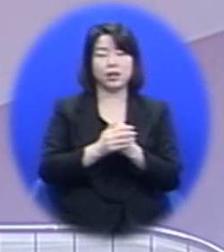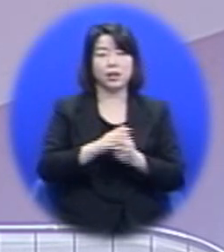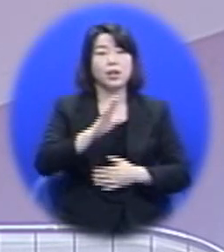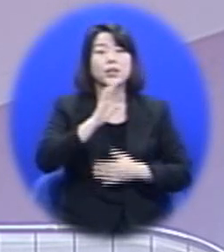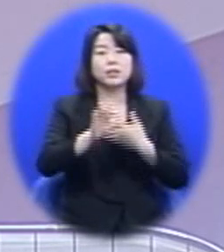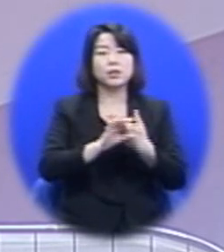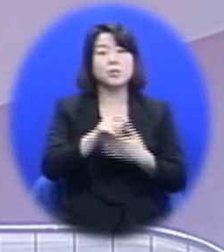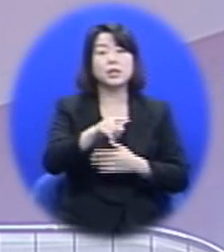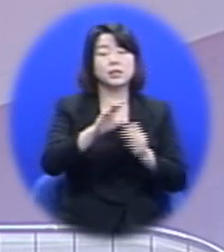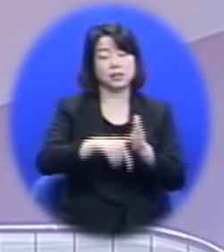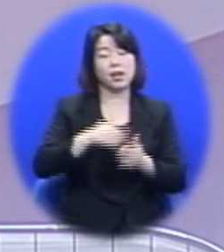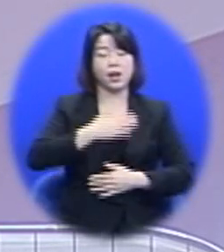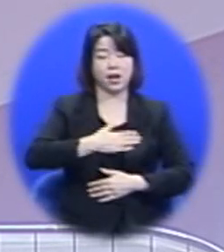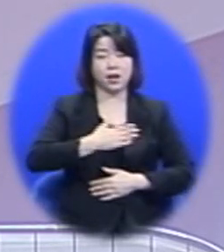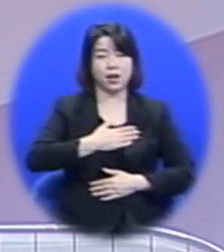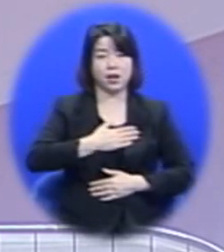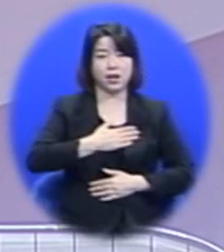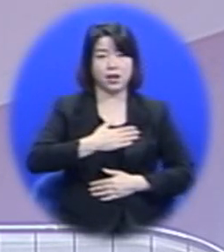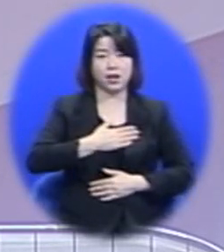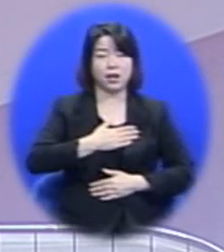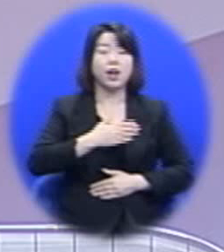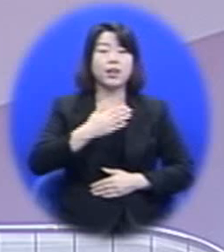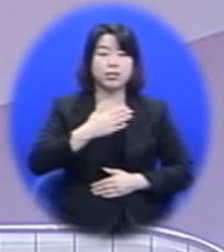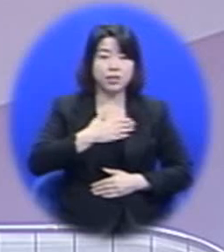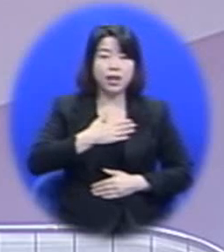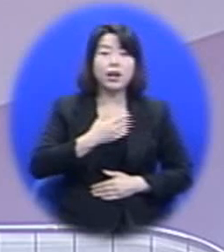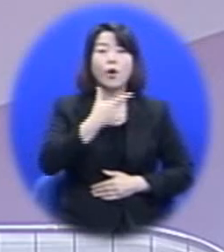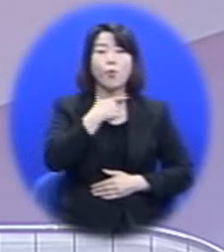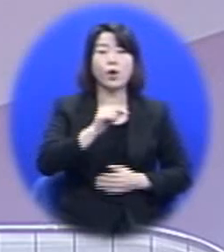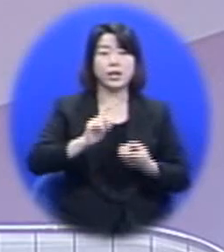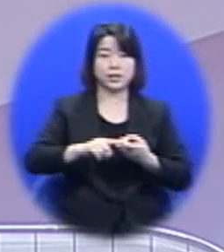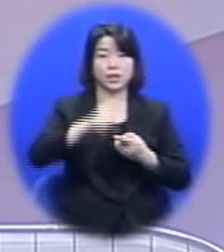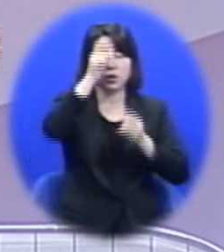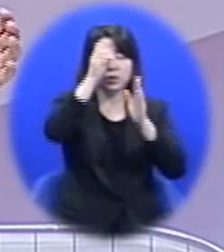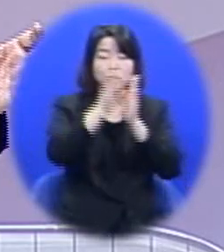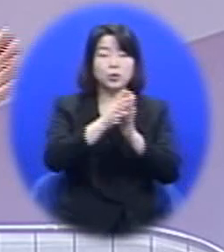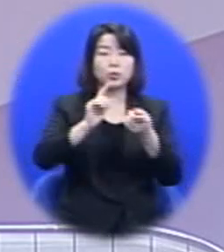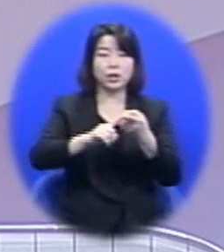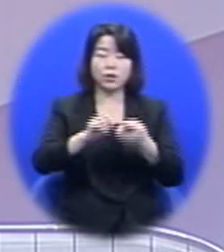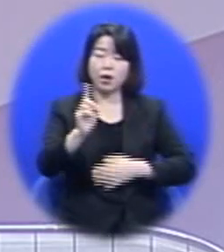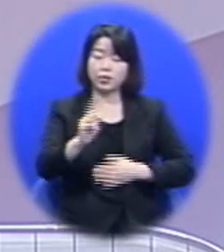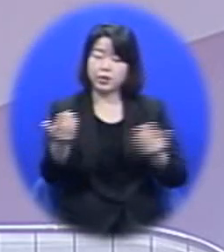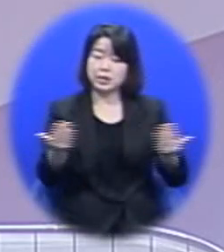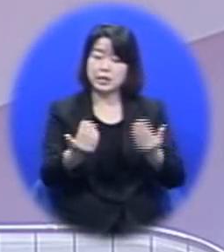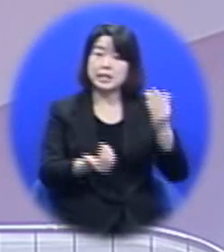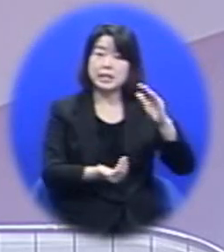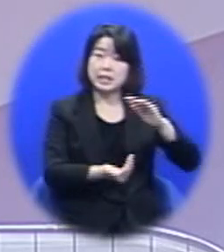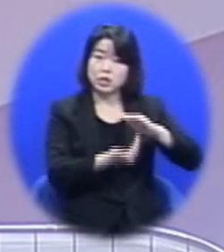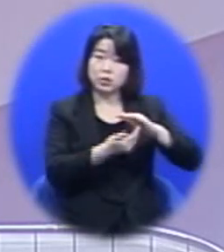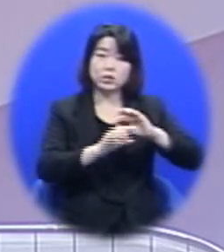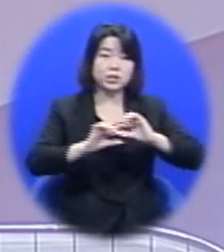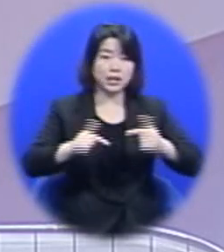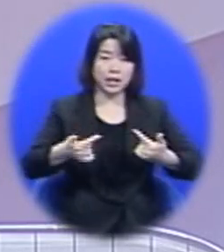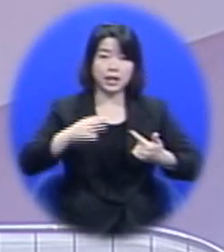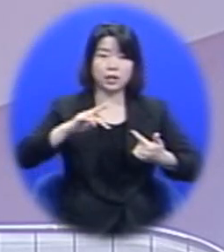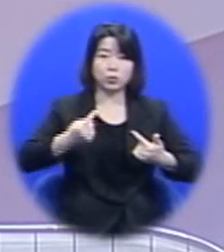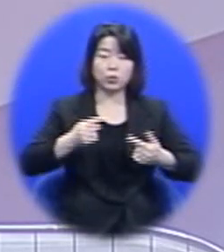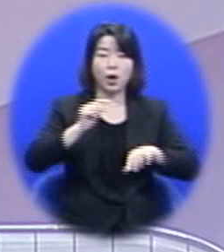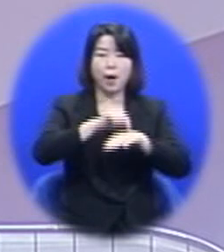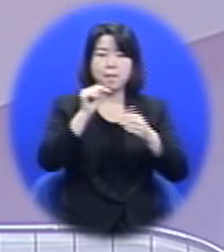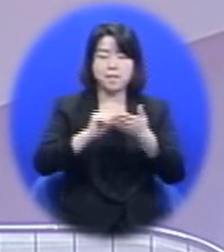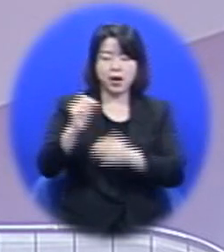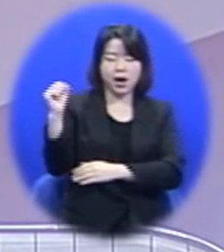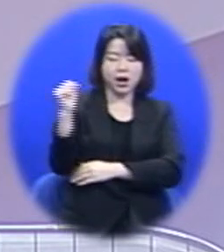그러면 그때 압니다. 내가 원하는 대로 기도한 대로 어떤 일이 이루어지지 않아도 마음의